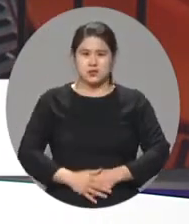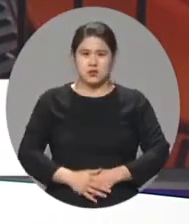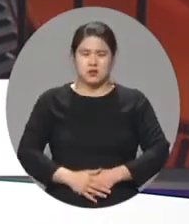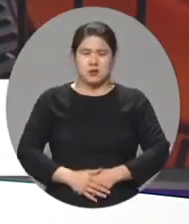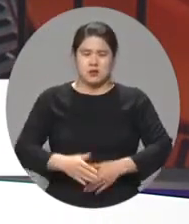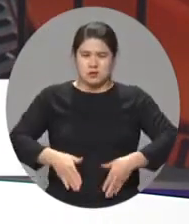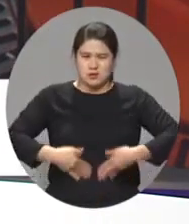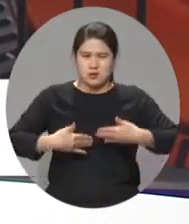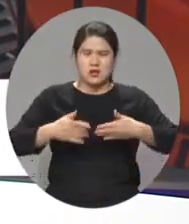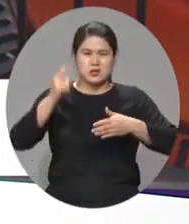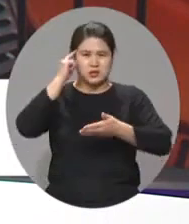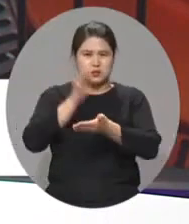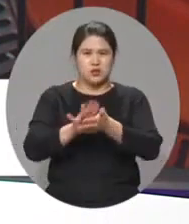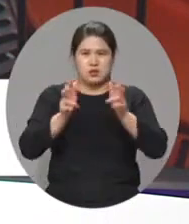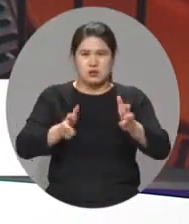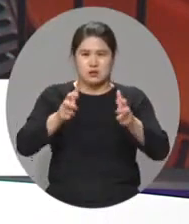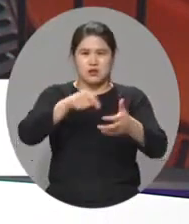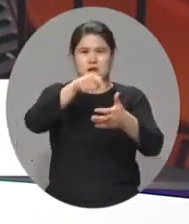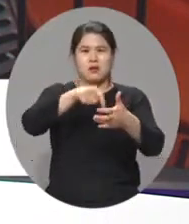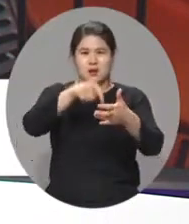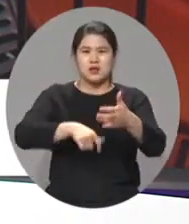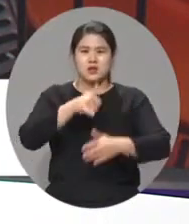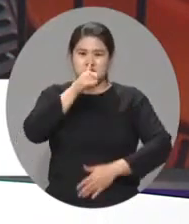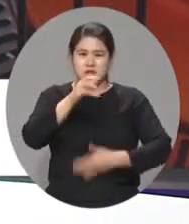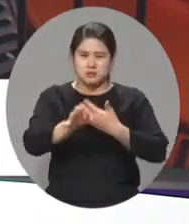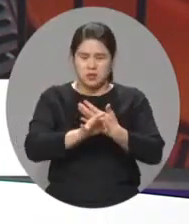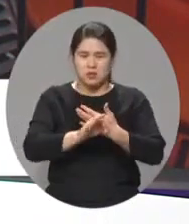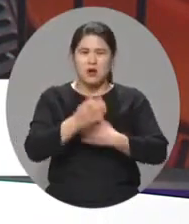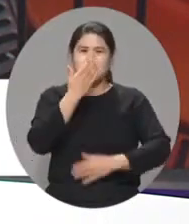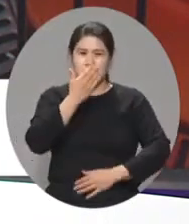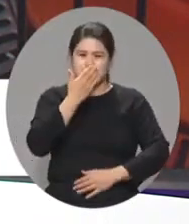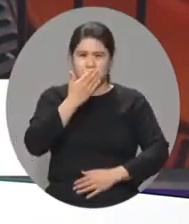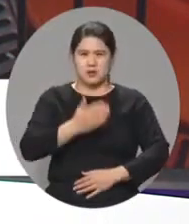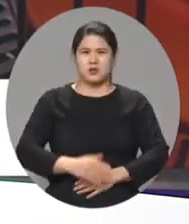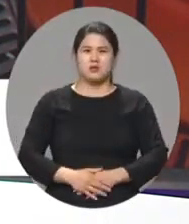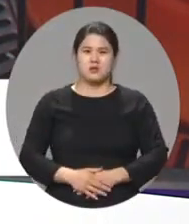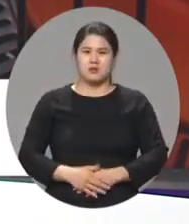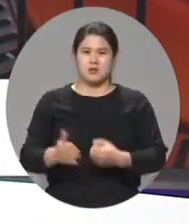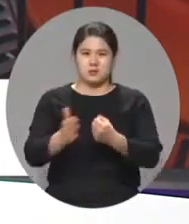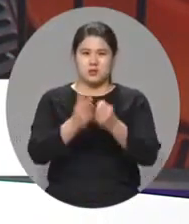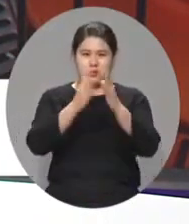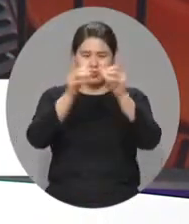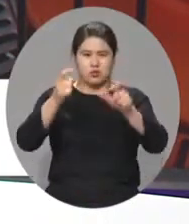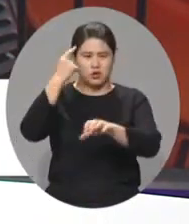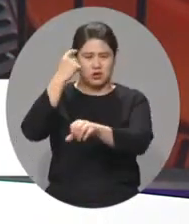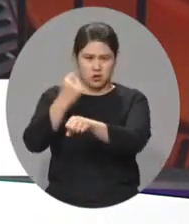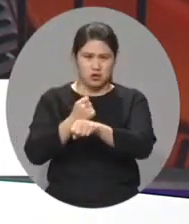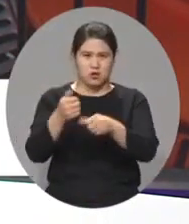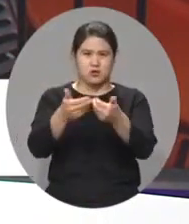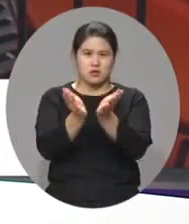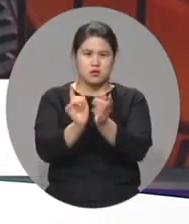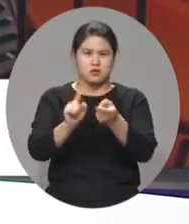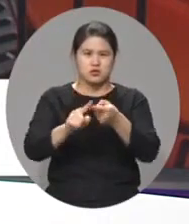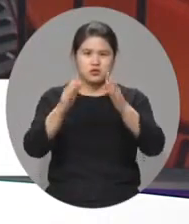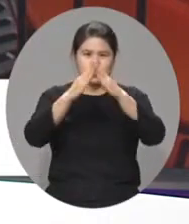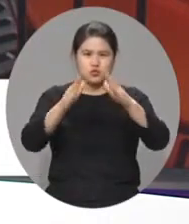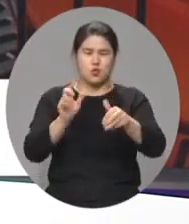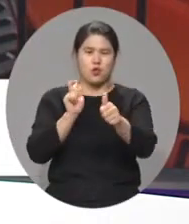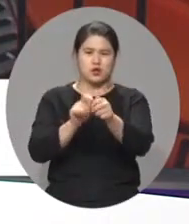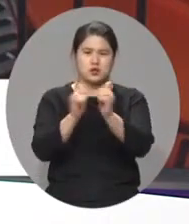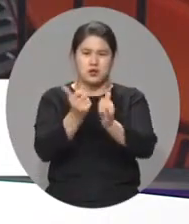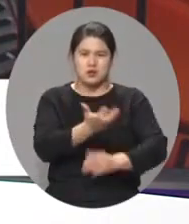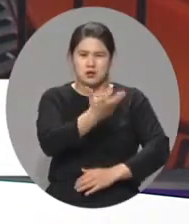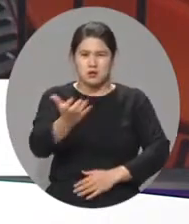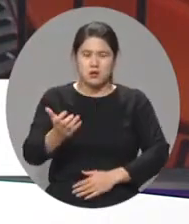에어컨이나 히터 등 냉난방기 가 있는 실내 일 경우 그렇다는 건데 요 패턴의 한 대학 연구팀이 전주에 확진 자 감염